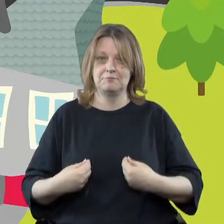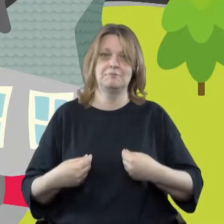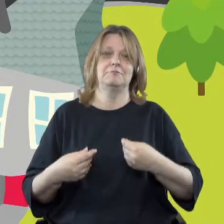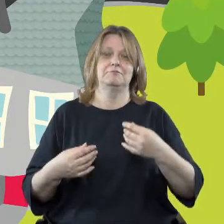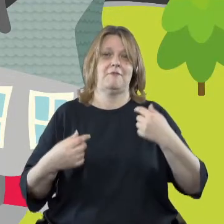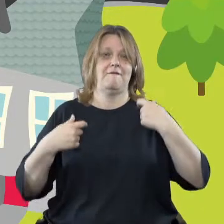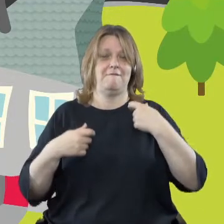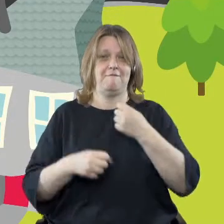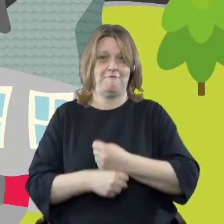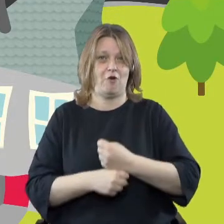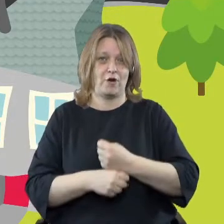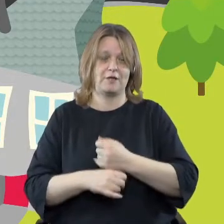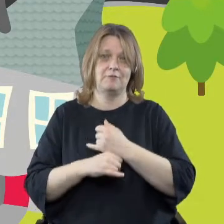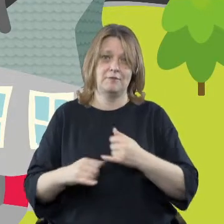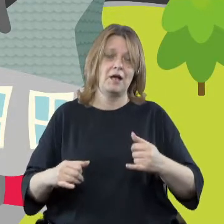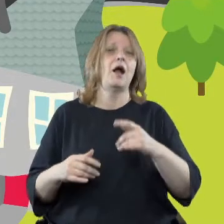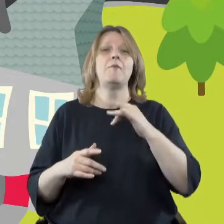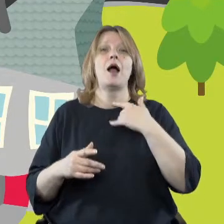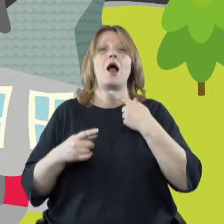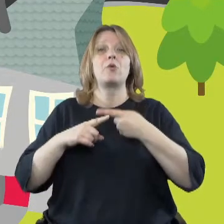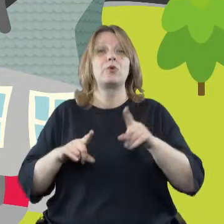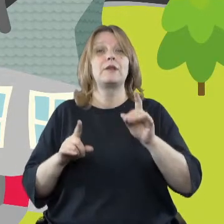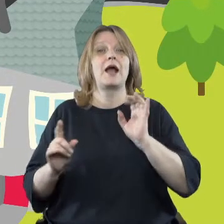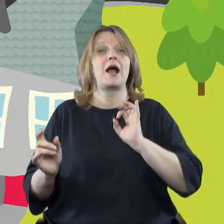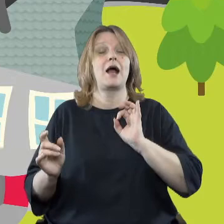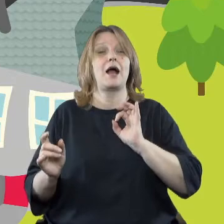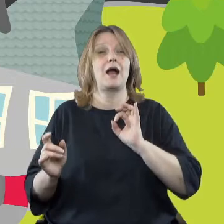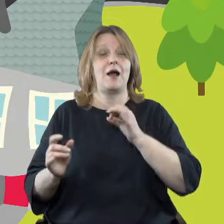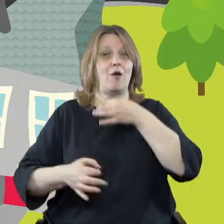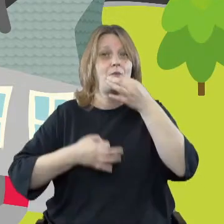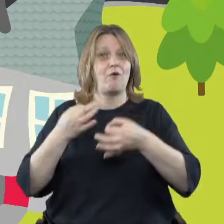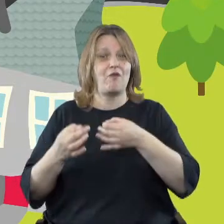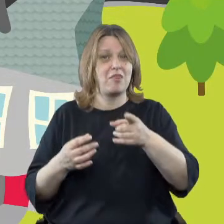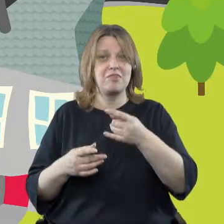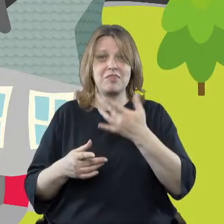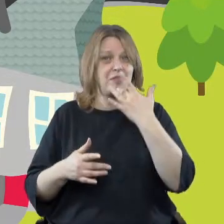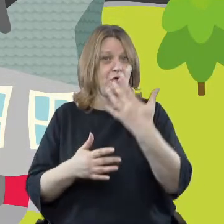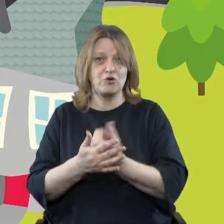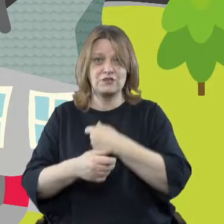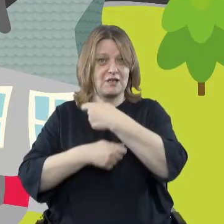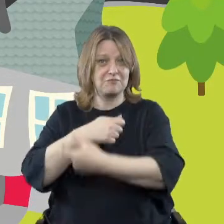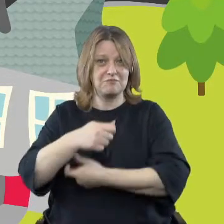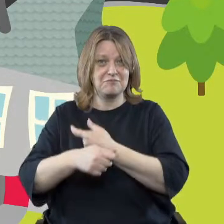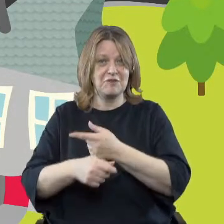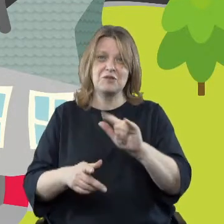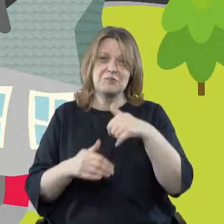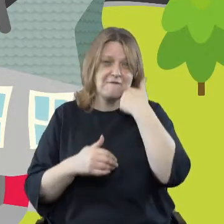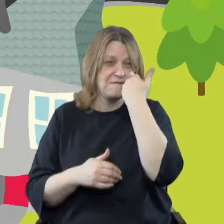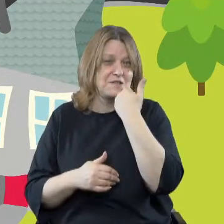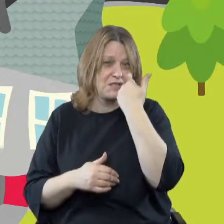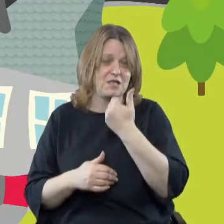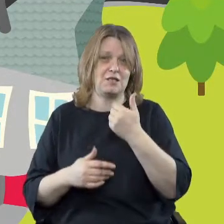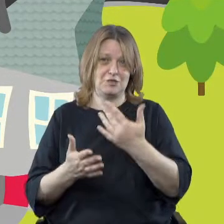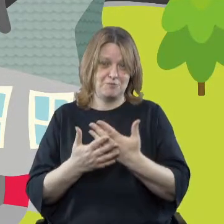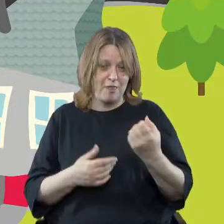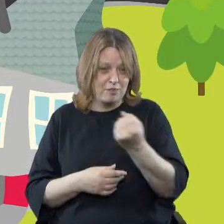krótką historyjkę posłuchać. Nie nosisz odblasków, powinieneś się wstydzić, głuptasku. Noś odblaski, bądź widoczny.